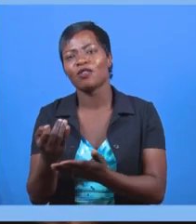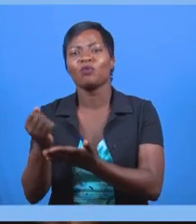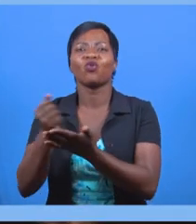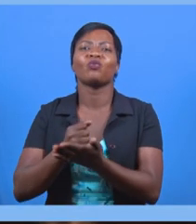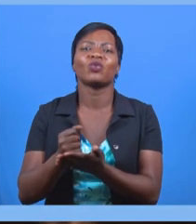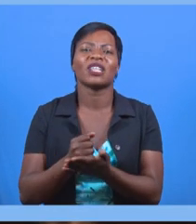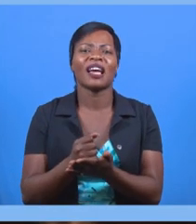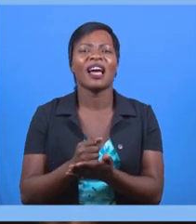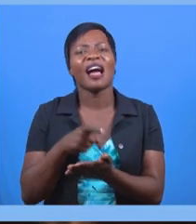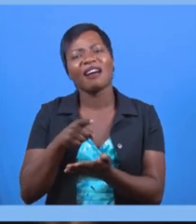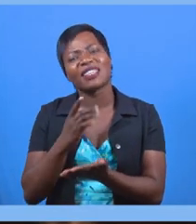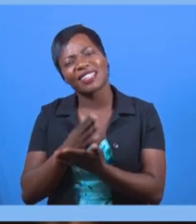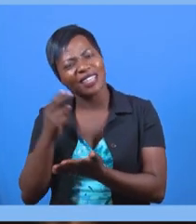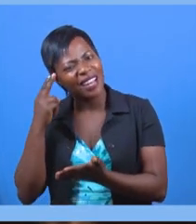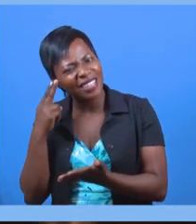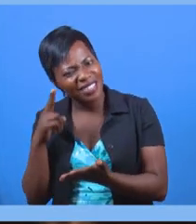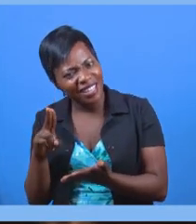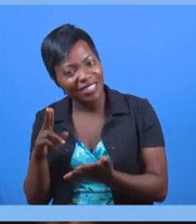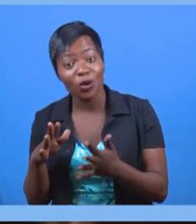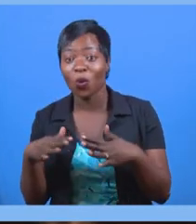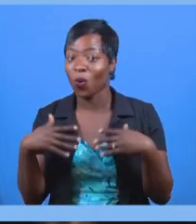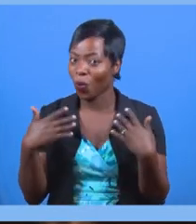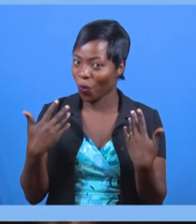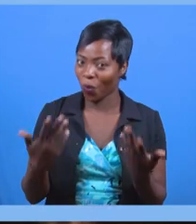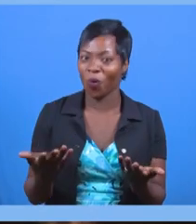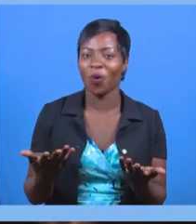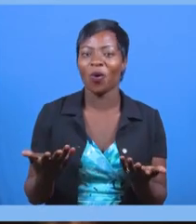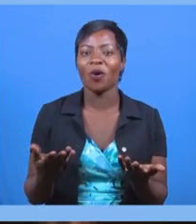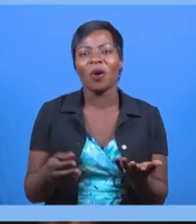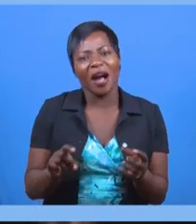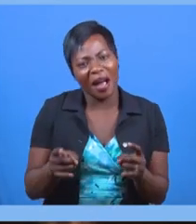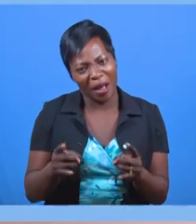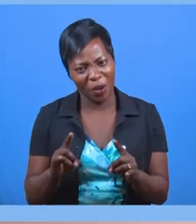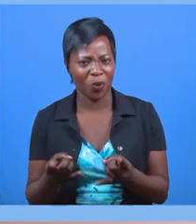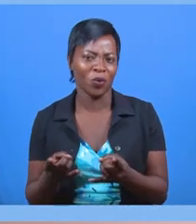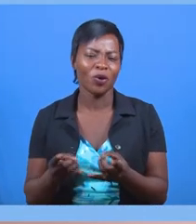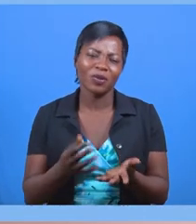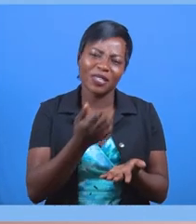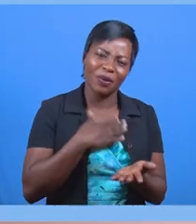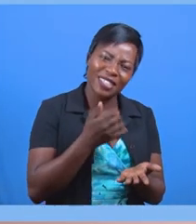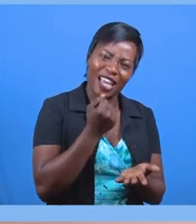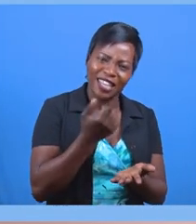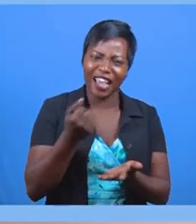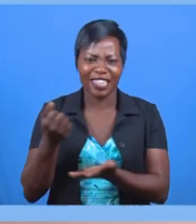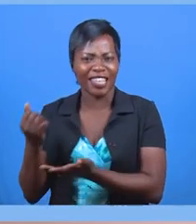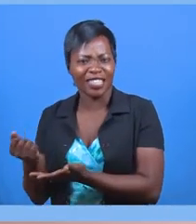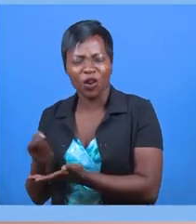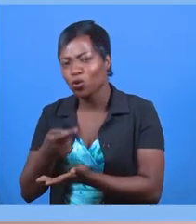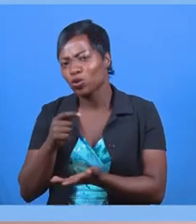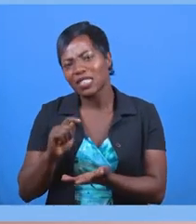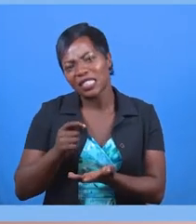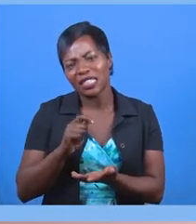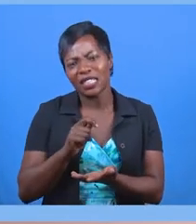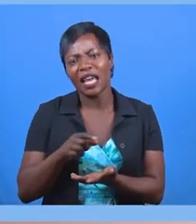kuti masikati todla sadza madeko todla sadza ngatichinwa iputugadzike anonzwisisa here kuti zvinhu zvaoma